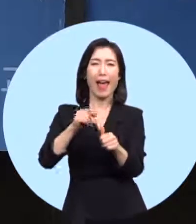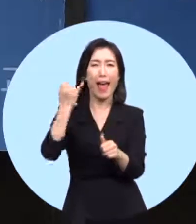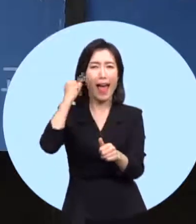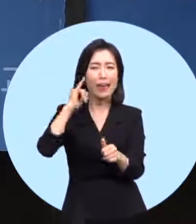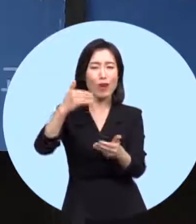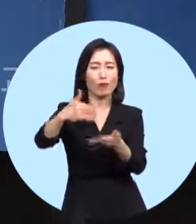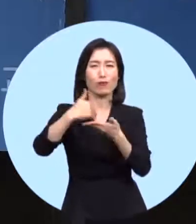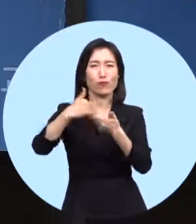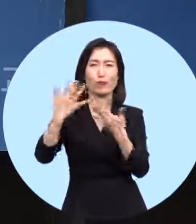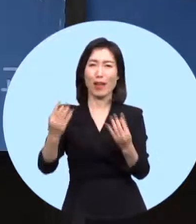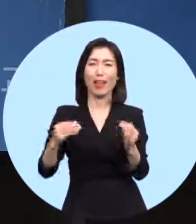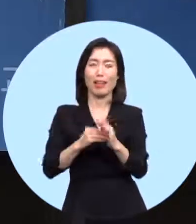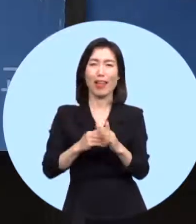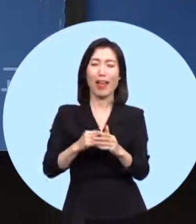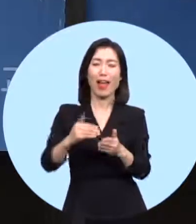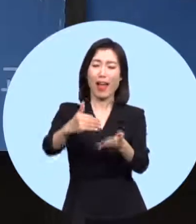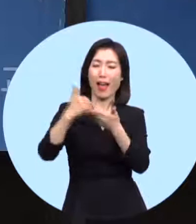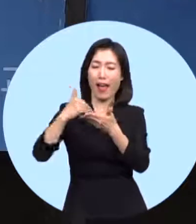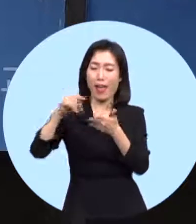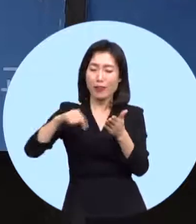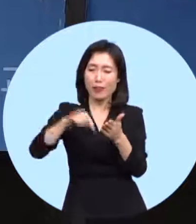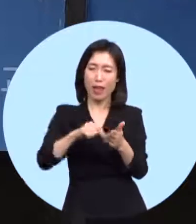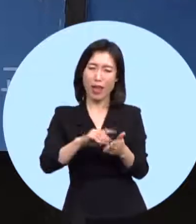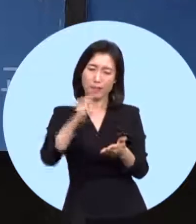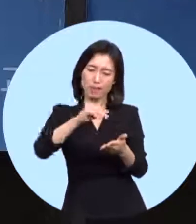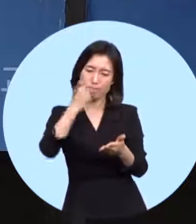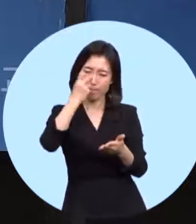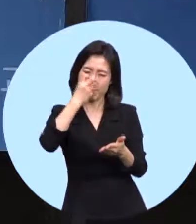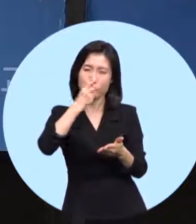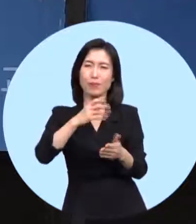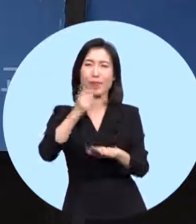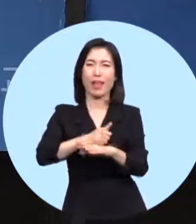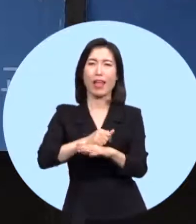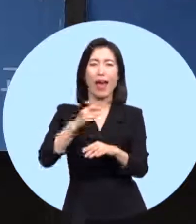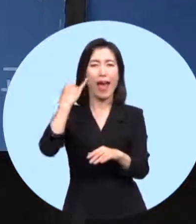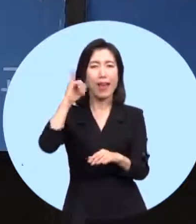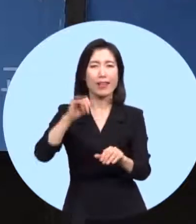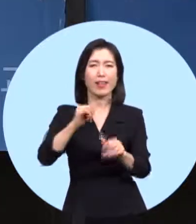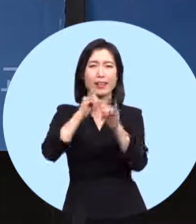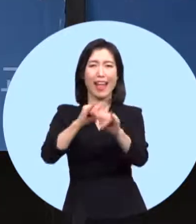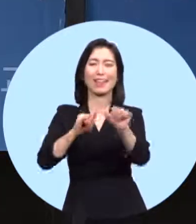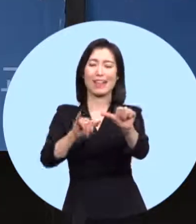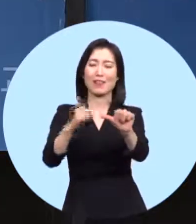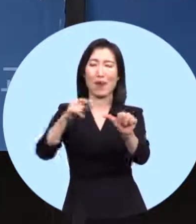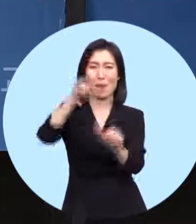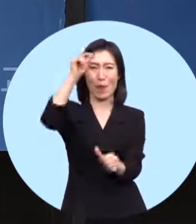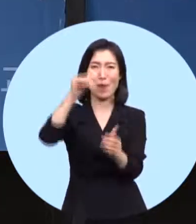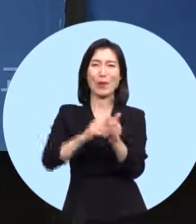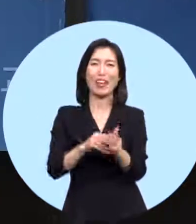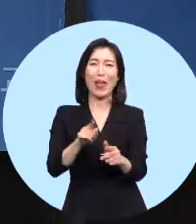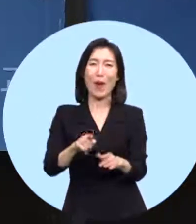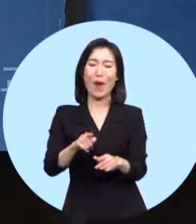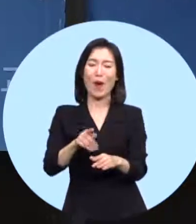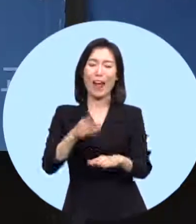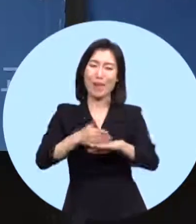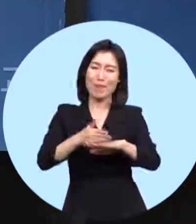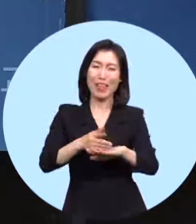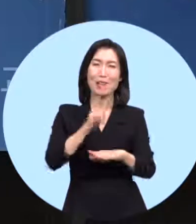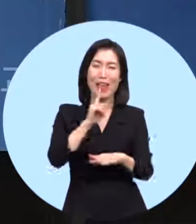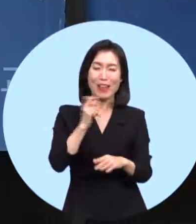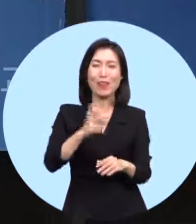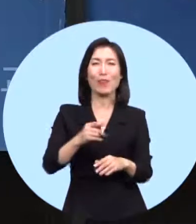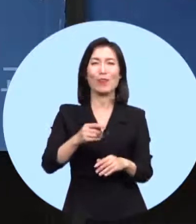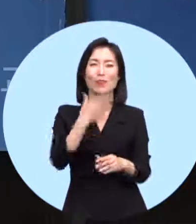제안을 해주셨습니다. 엄정한 심사를 거쳐서 총 5분이 선정되셨습니다. 이 자리를 빌어서 감사 말씀을 드리고 축하도